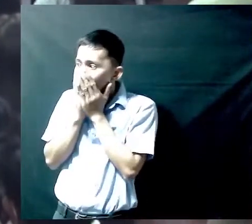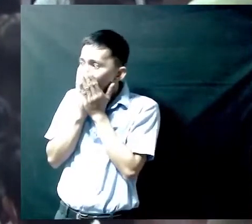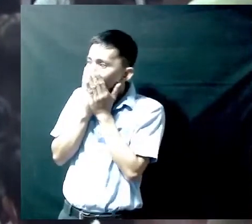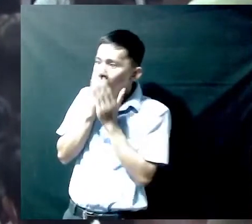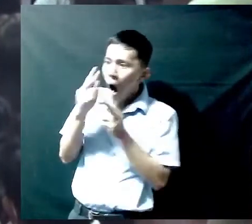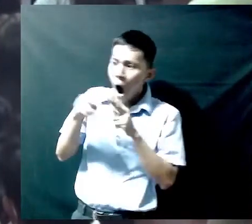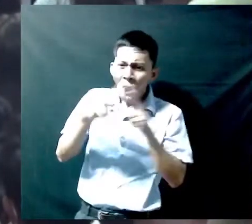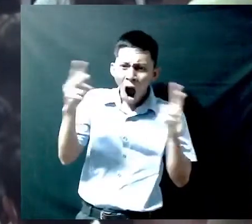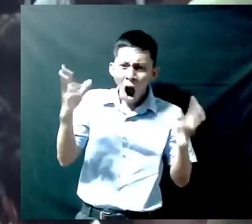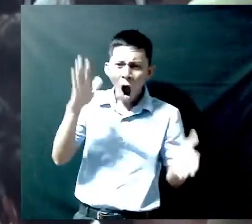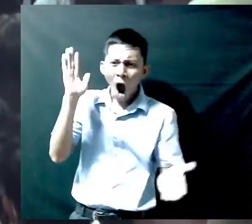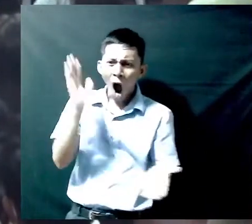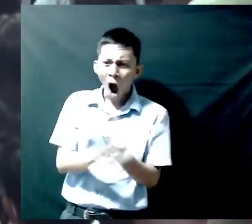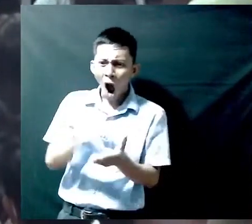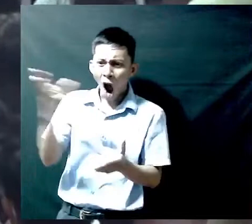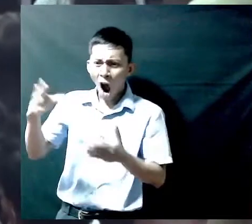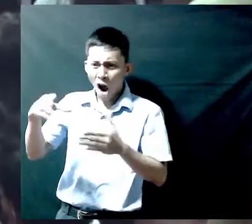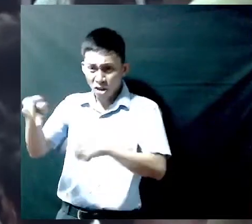2,000,000 piso.